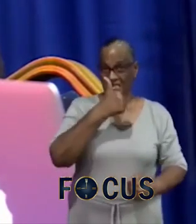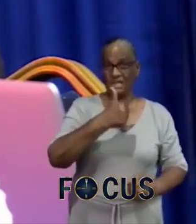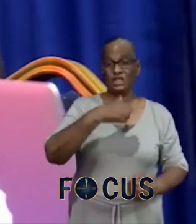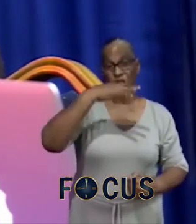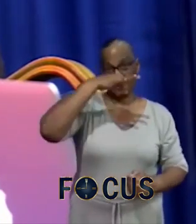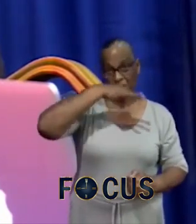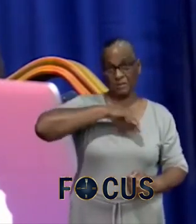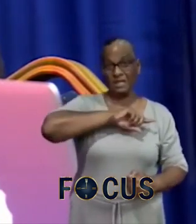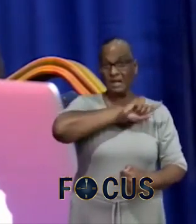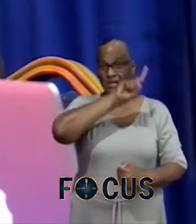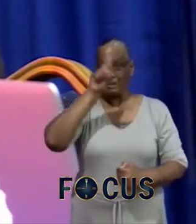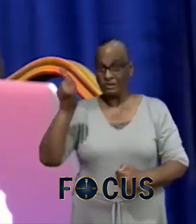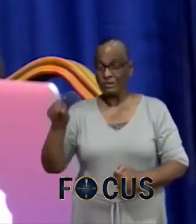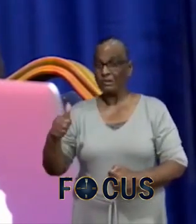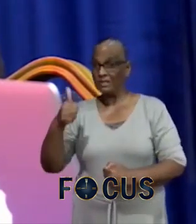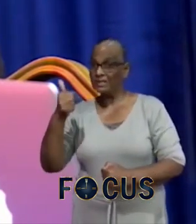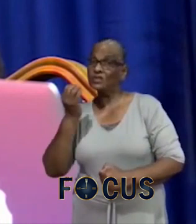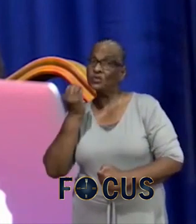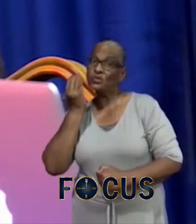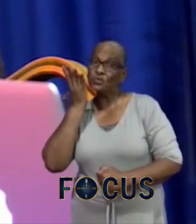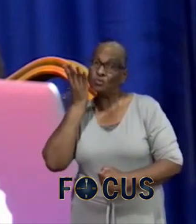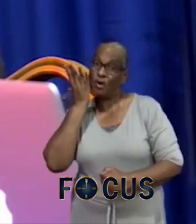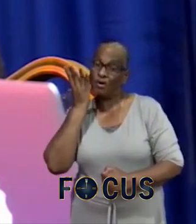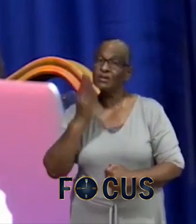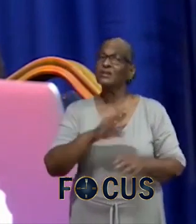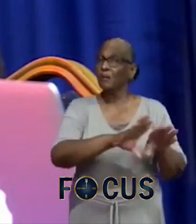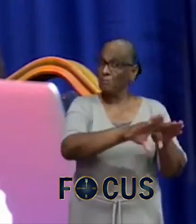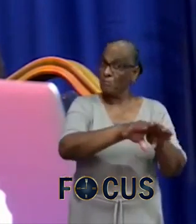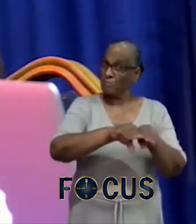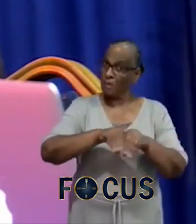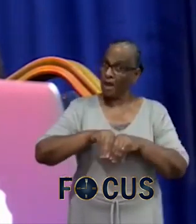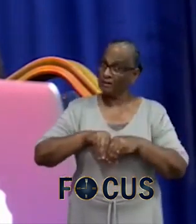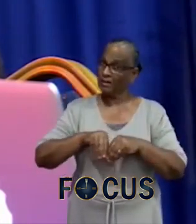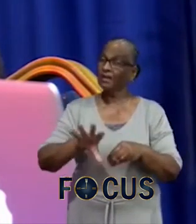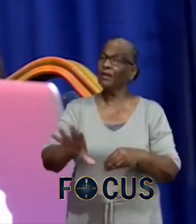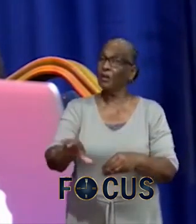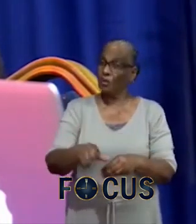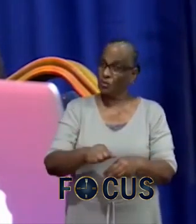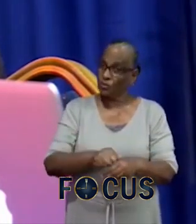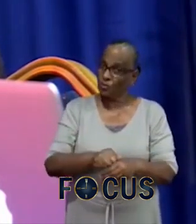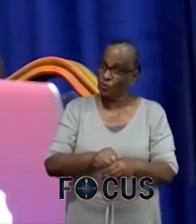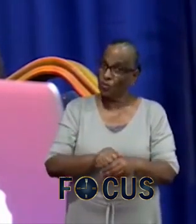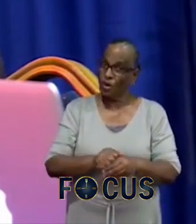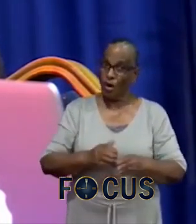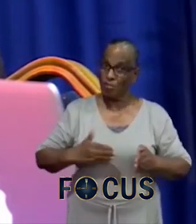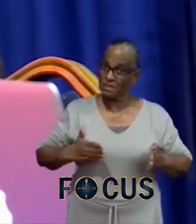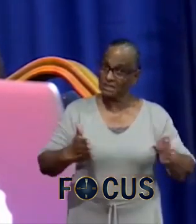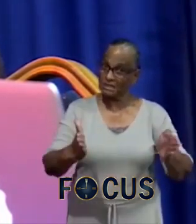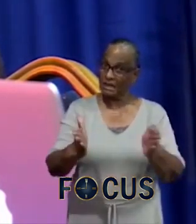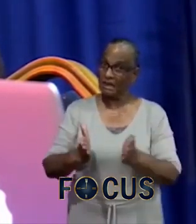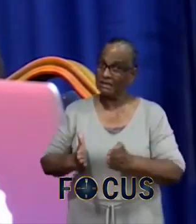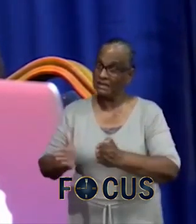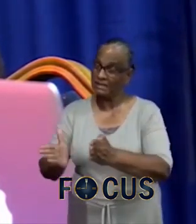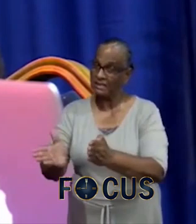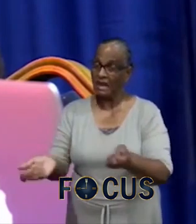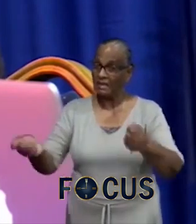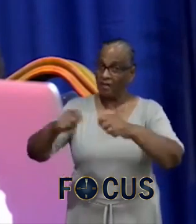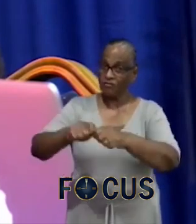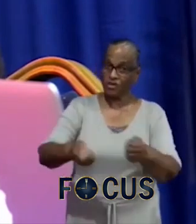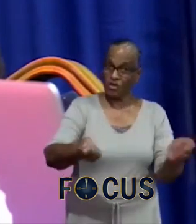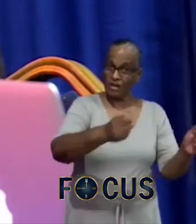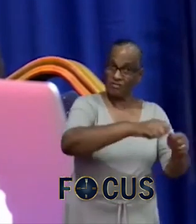ochtend. U weet dat er maatregelen zijn getroffen voor wat betreft wegomleggingen, dan wel